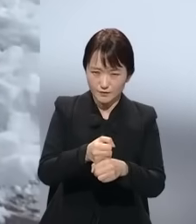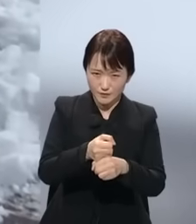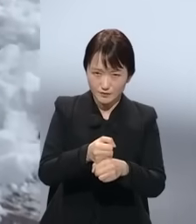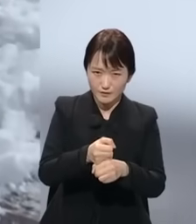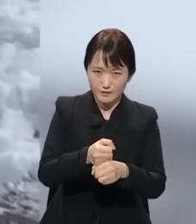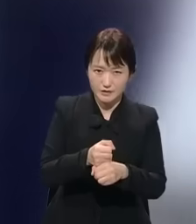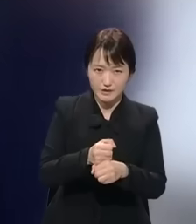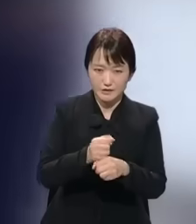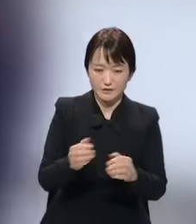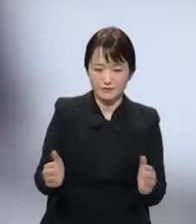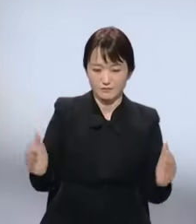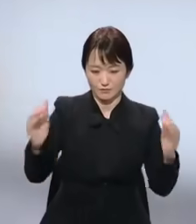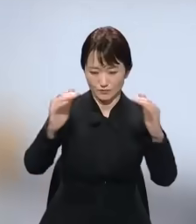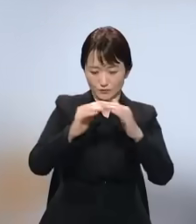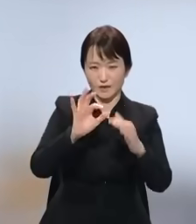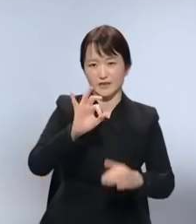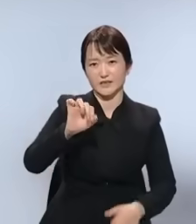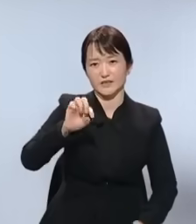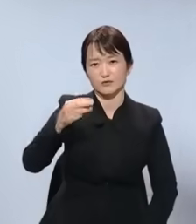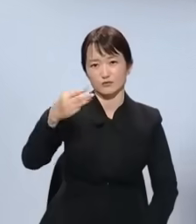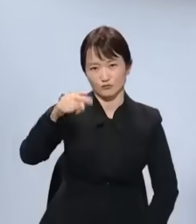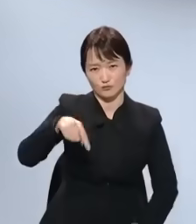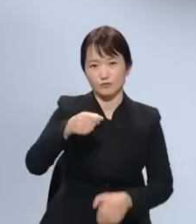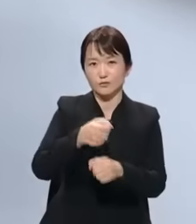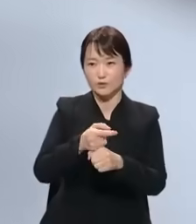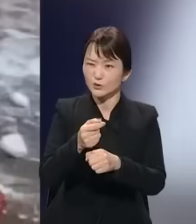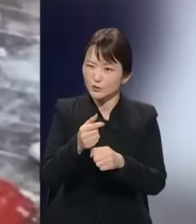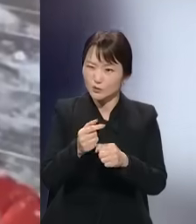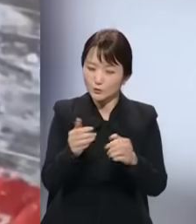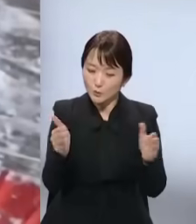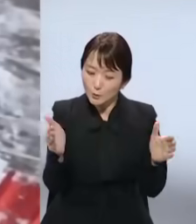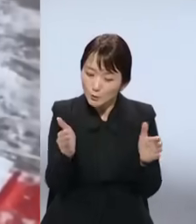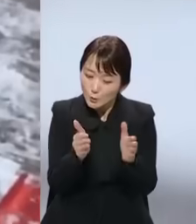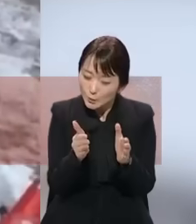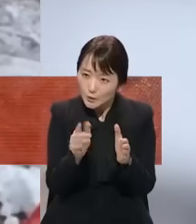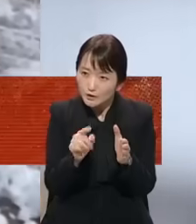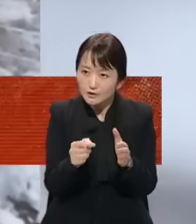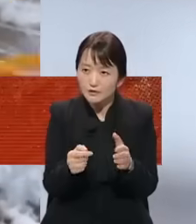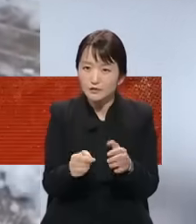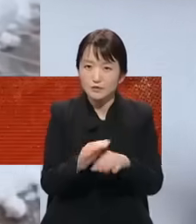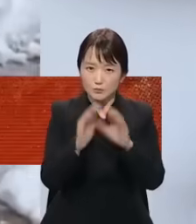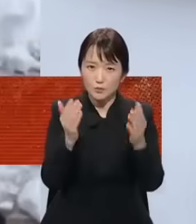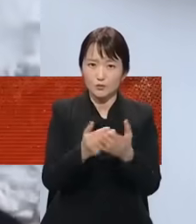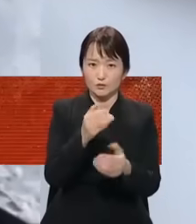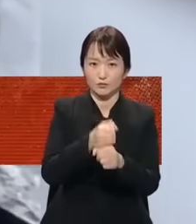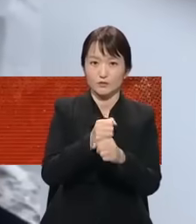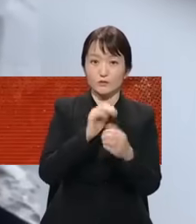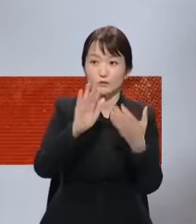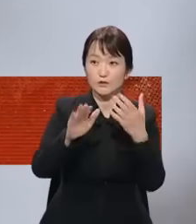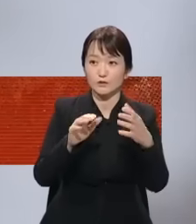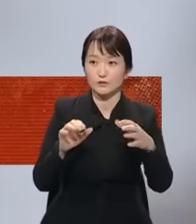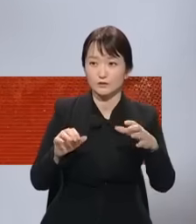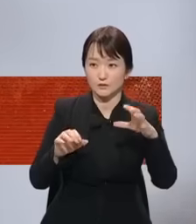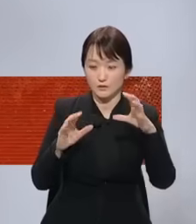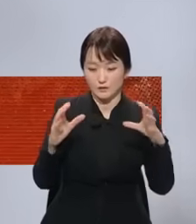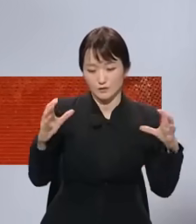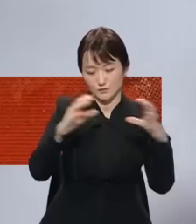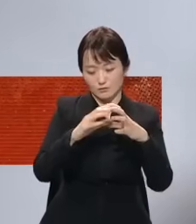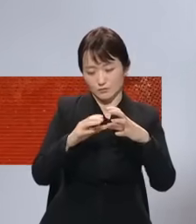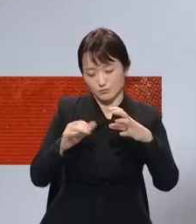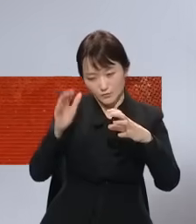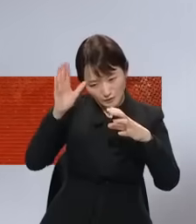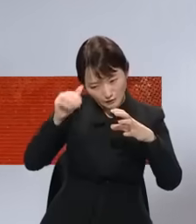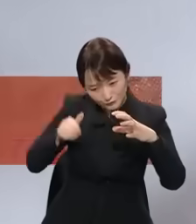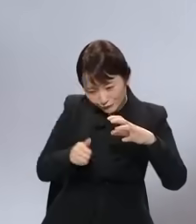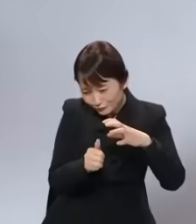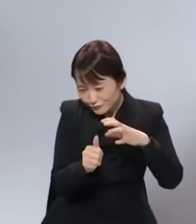있게 이글루를 만들어준 겁니다. 조금 작아 보이나 했는데요. 다 만들고 나니까요. 이내 쏙 들어가서 아주